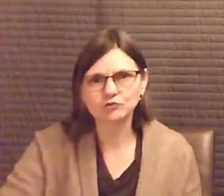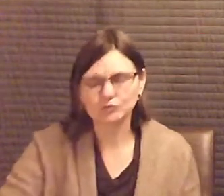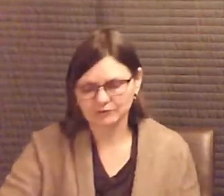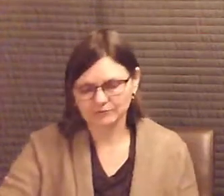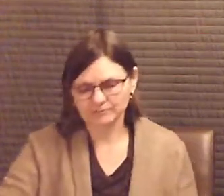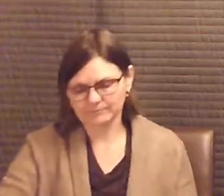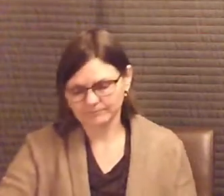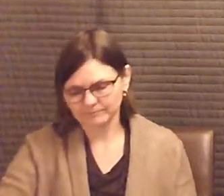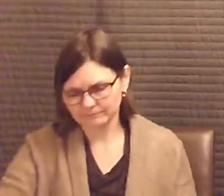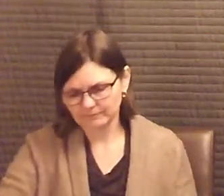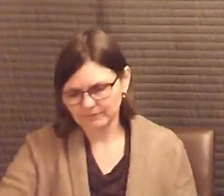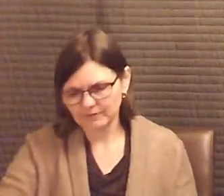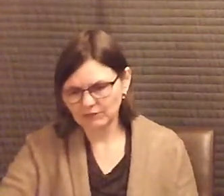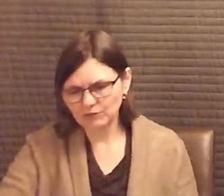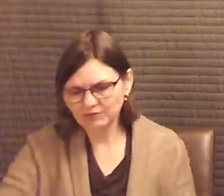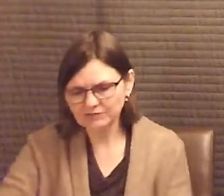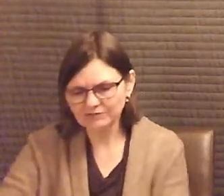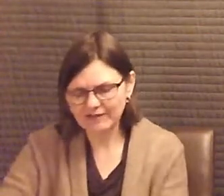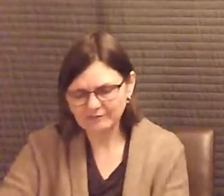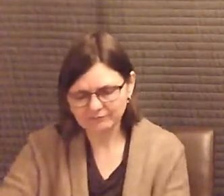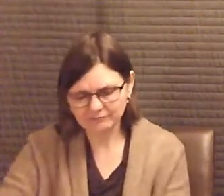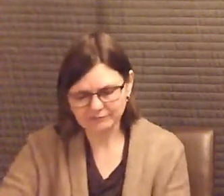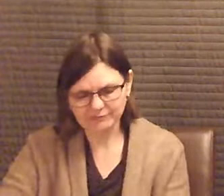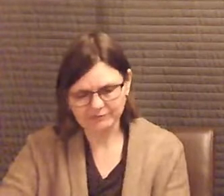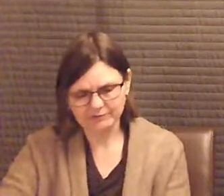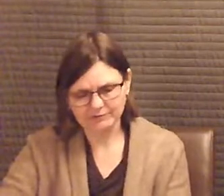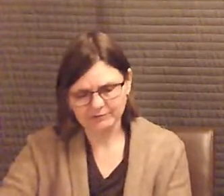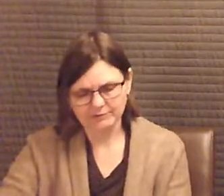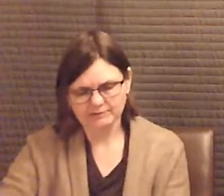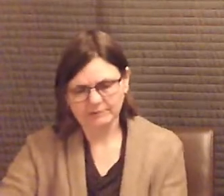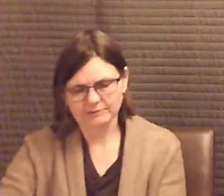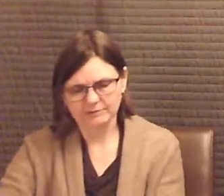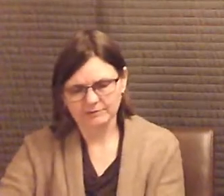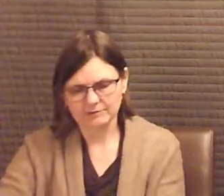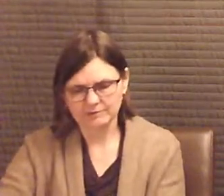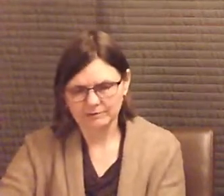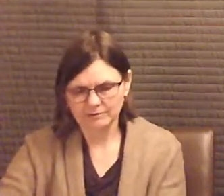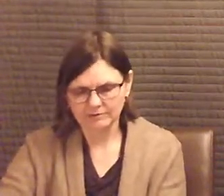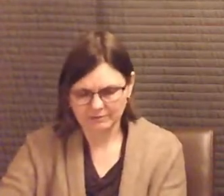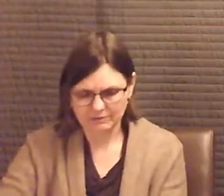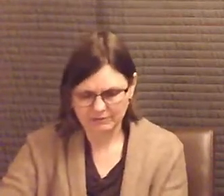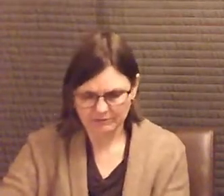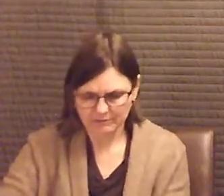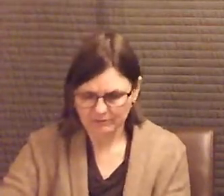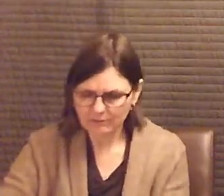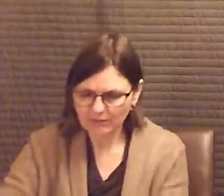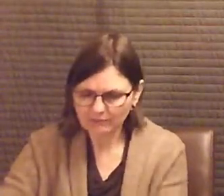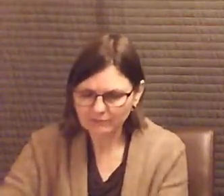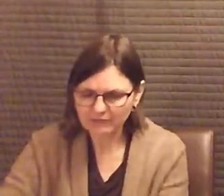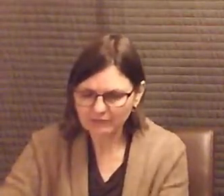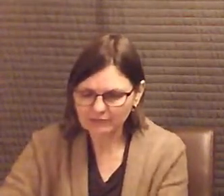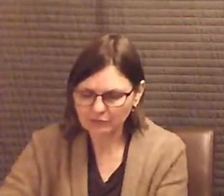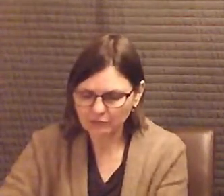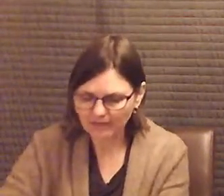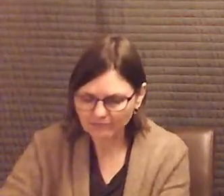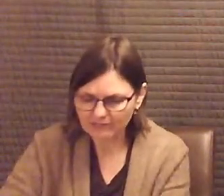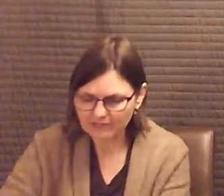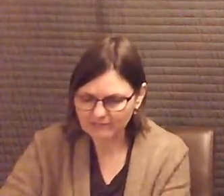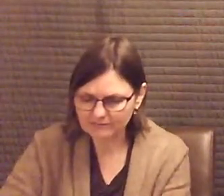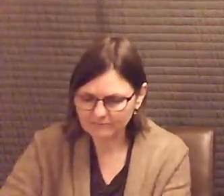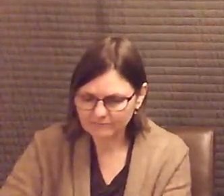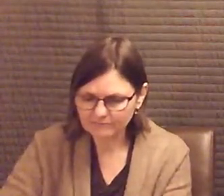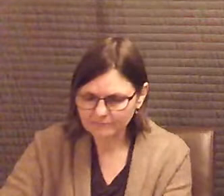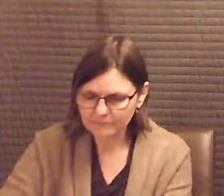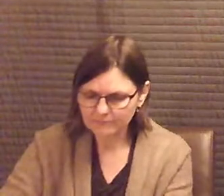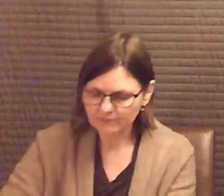toe stuurt en jianguo johannes 12 nou mijn moeder evers voor die voor dante vijftien greens je graag vers 44 tot 50